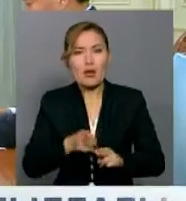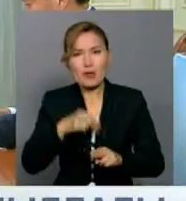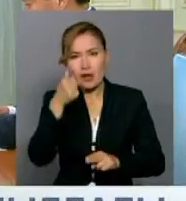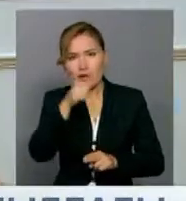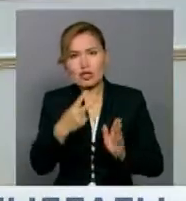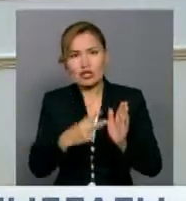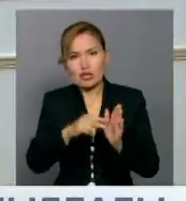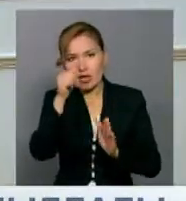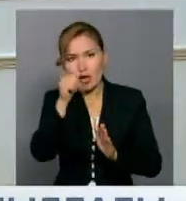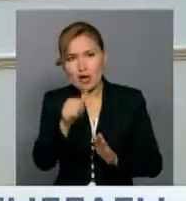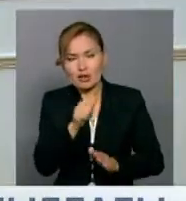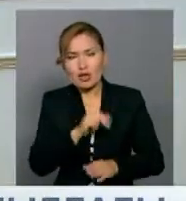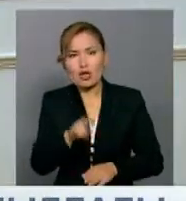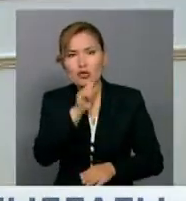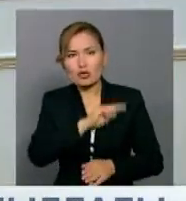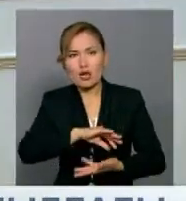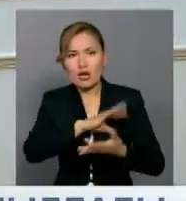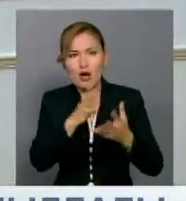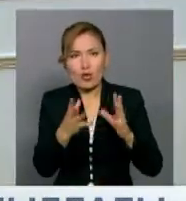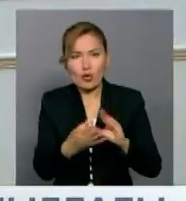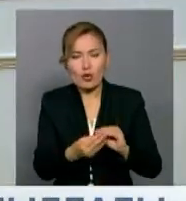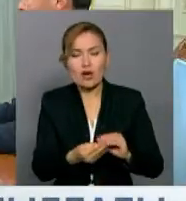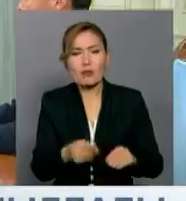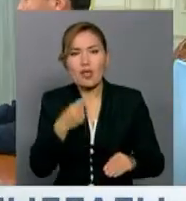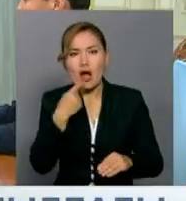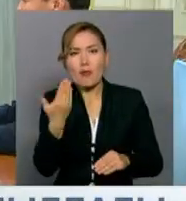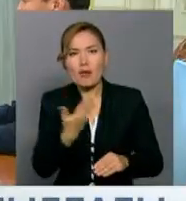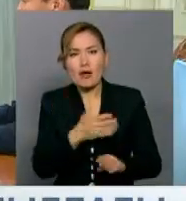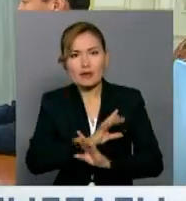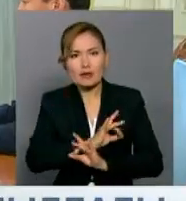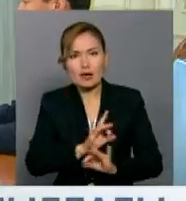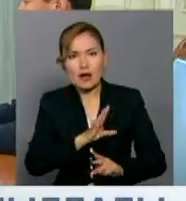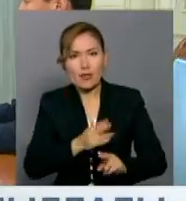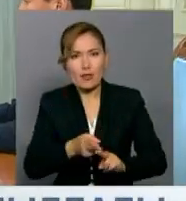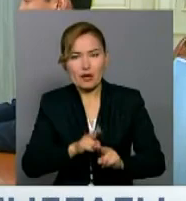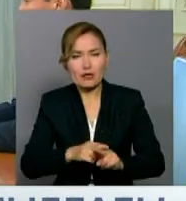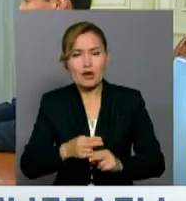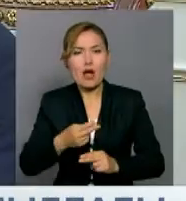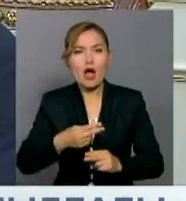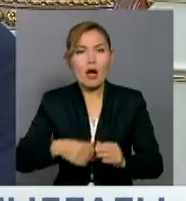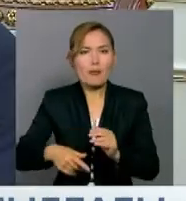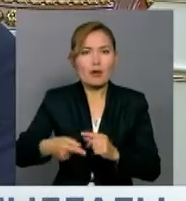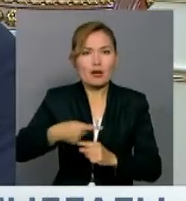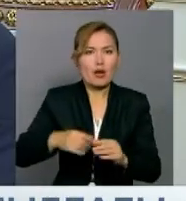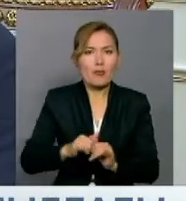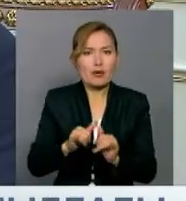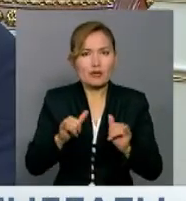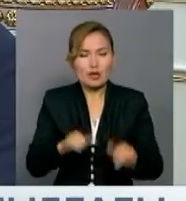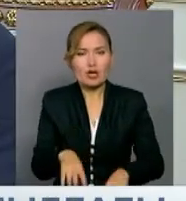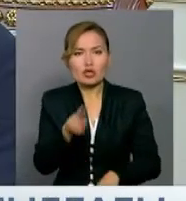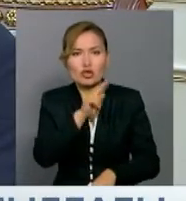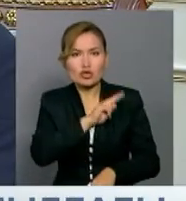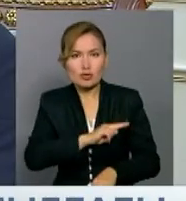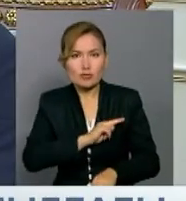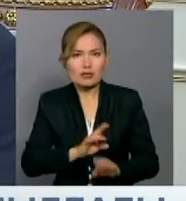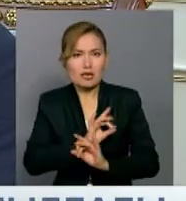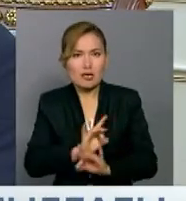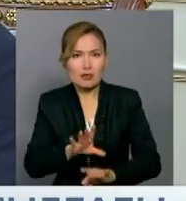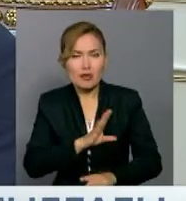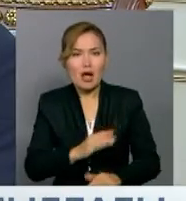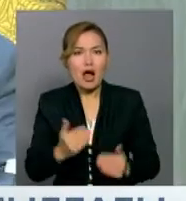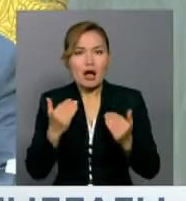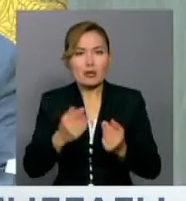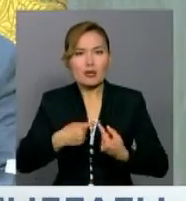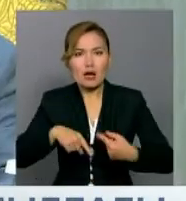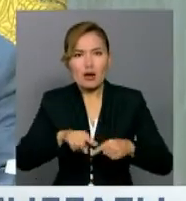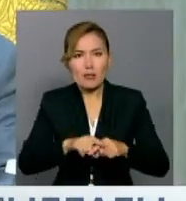айда атқарылған жұмыстардың қорытындысын баяндап, қор мен оның еншілес кәсіпорындарын трансформациялау барысын айтып берді. Қазір